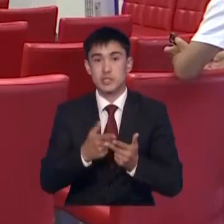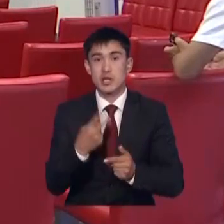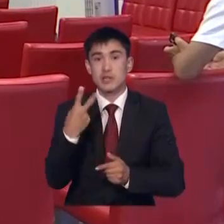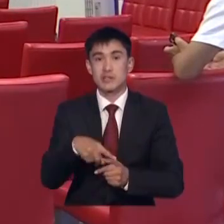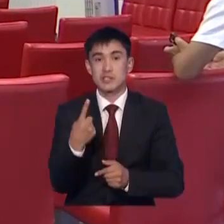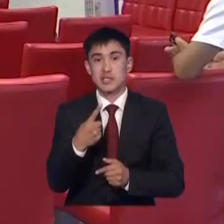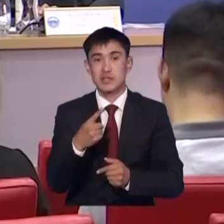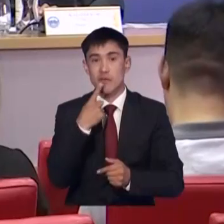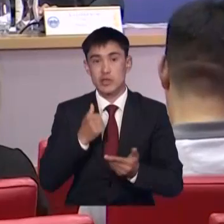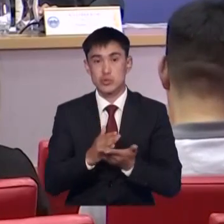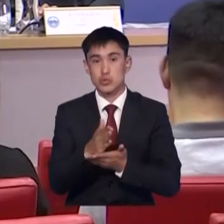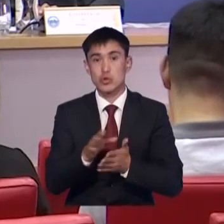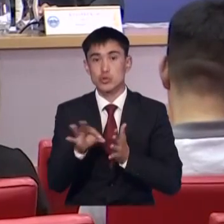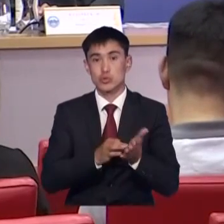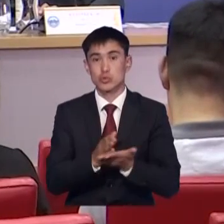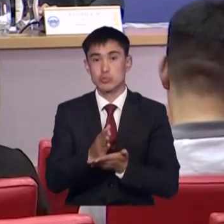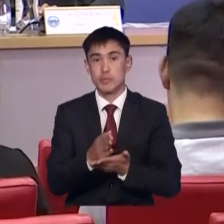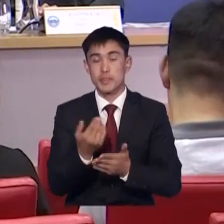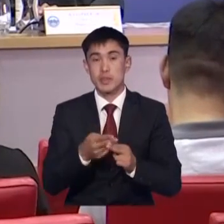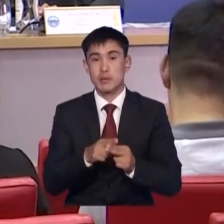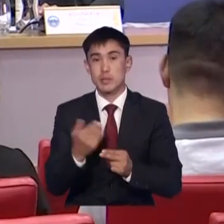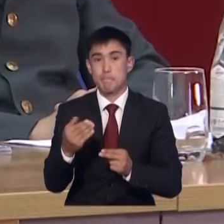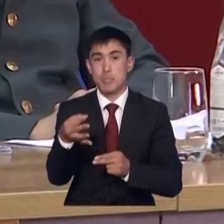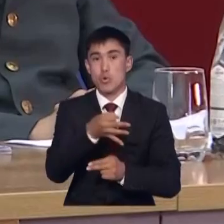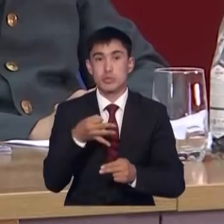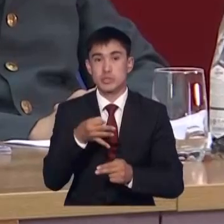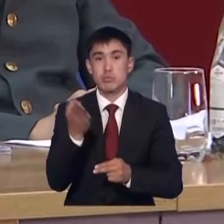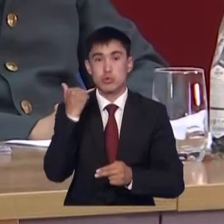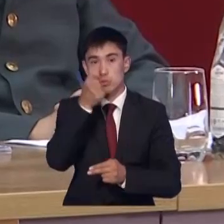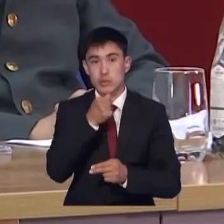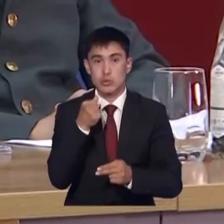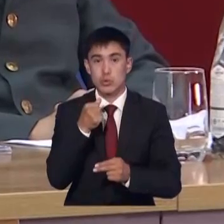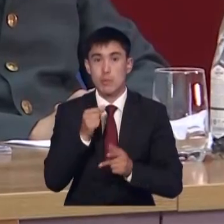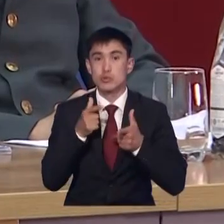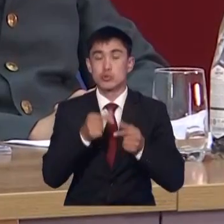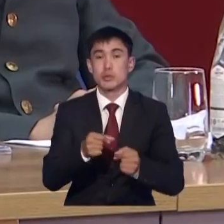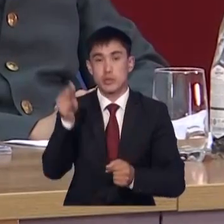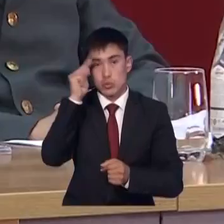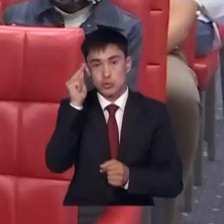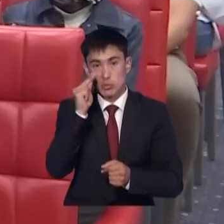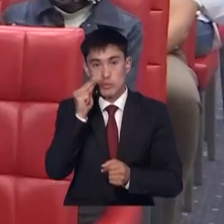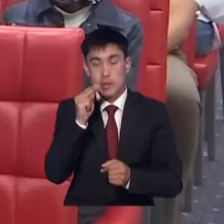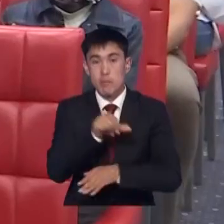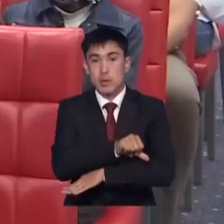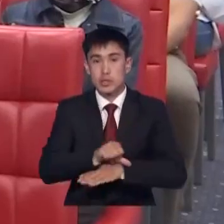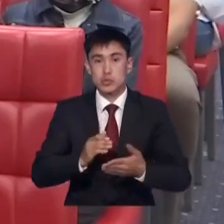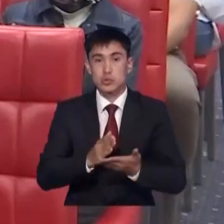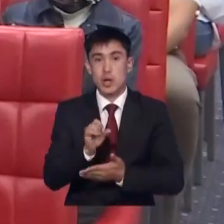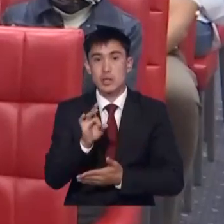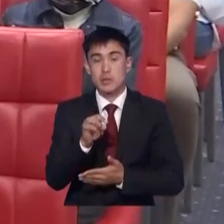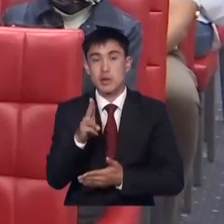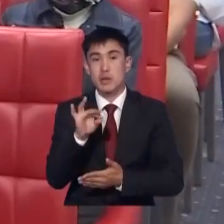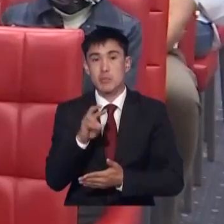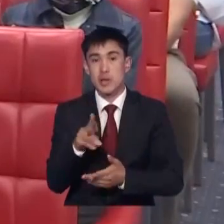числе 21 военнослужащий срочной службы Кроме того по области в прошлом году для поступления на учёбу в пограничную Академию